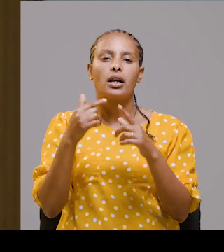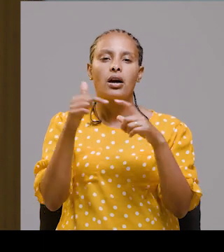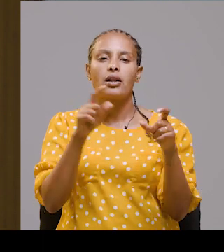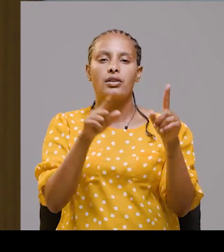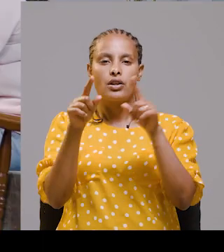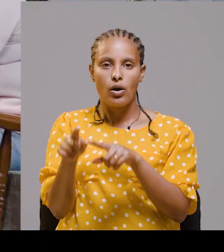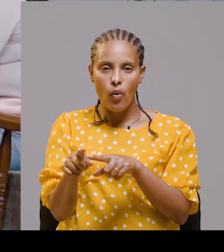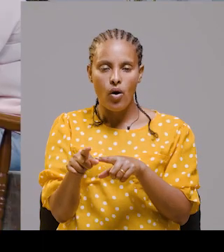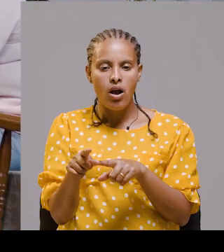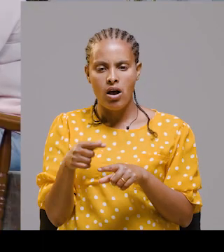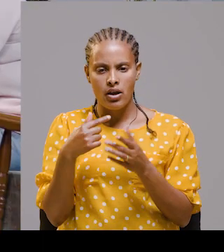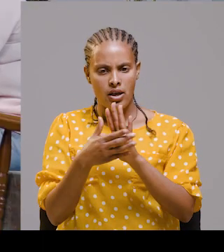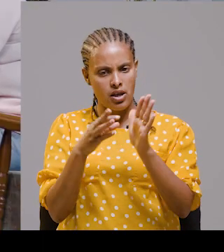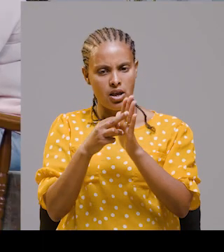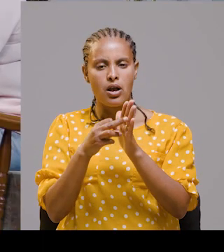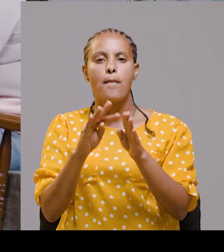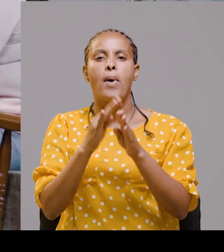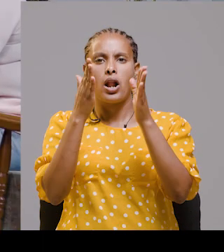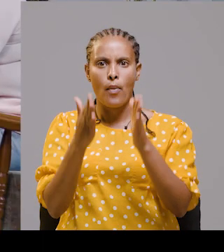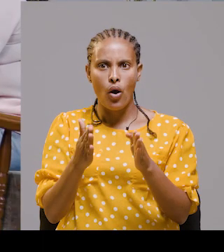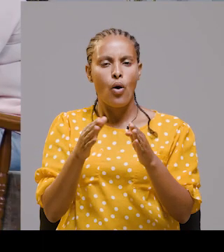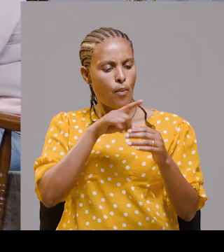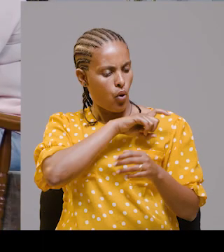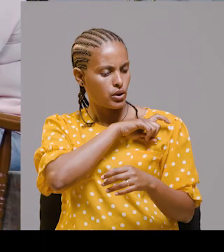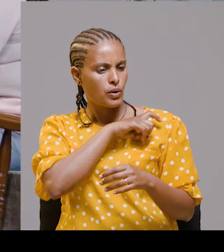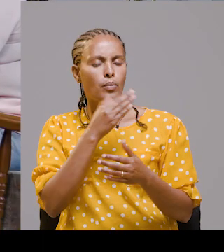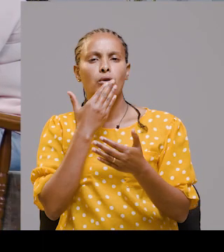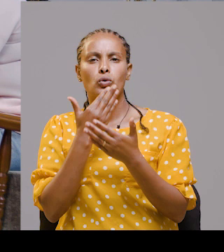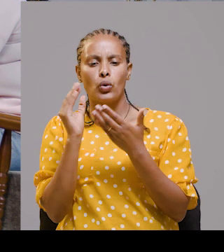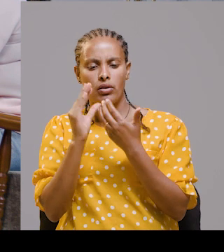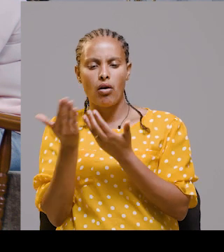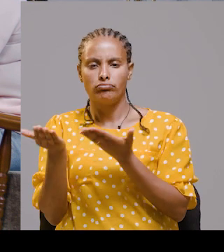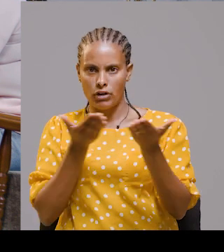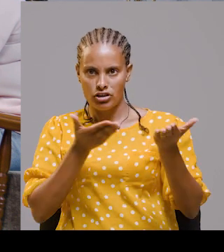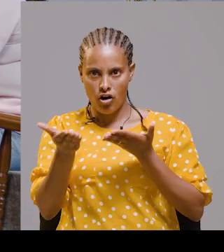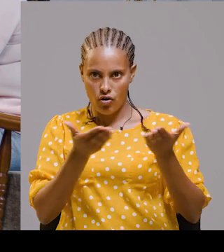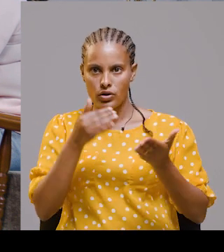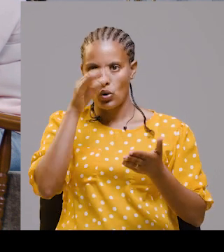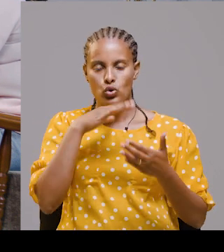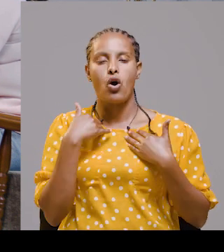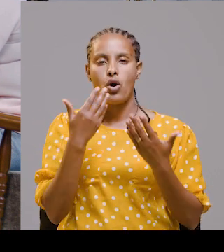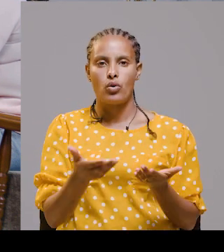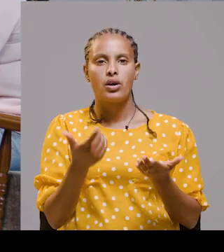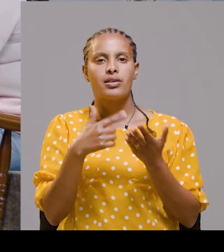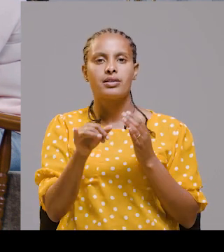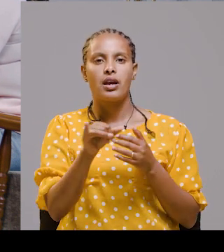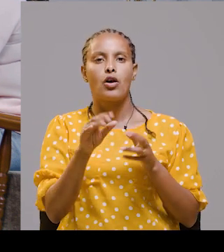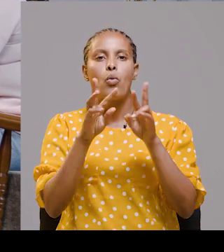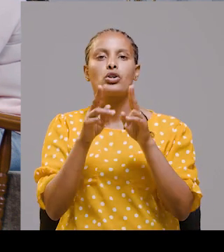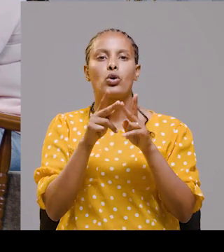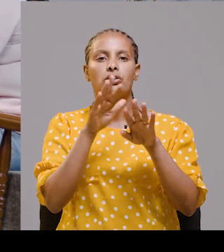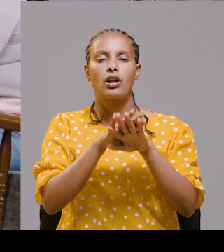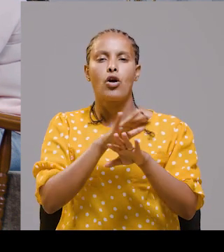ደግሞ አይ የህግ ባለሙያዎቹ ፖሊሶቹ በጥሩ ሁኔታ አስተናግደውናል የሚሉም አሉ። ስለዚህ እንዲህ አይነት ቦታዎች